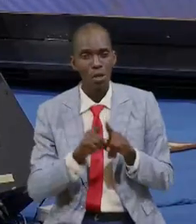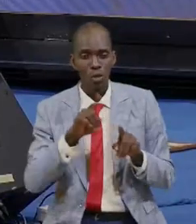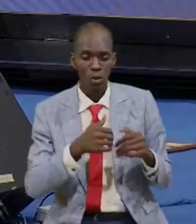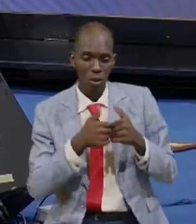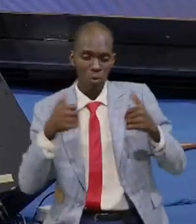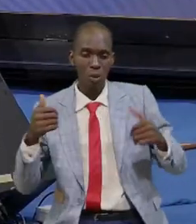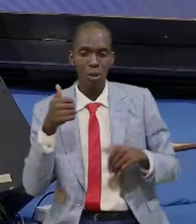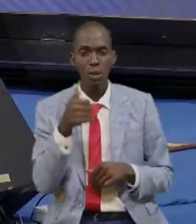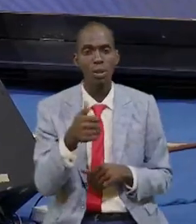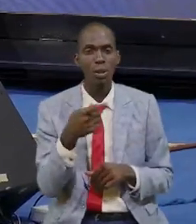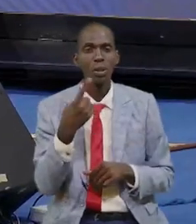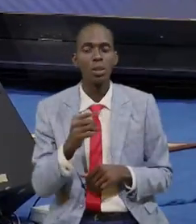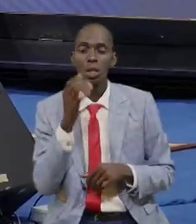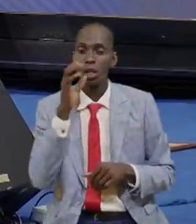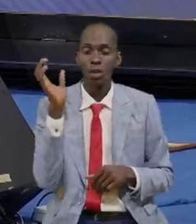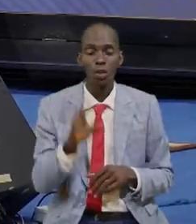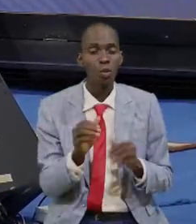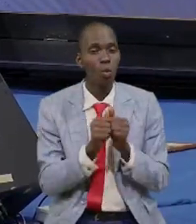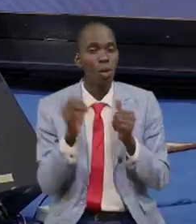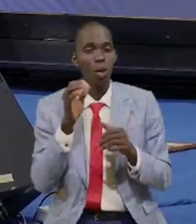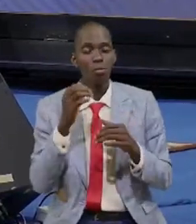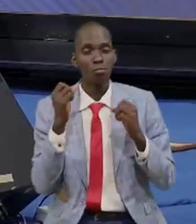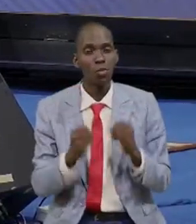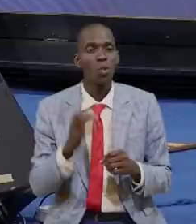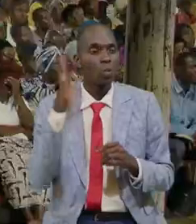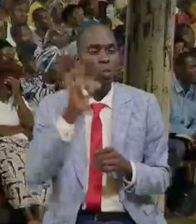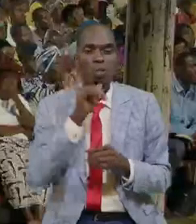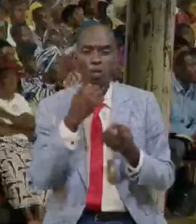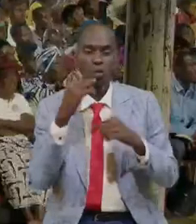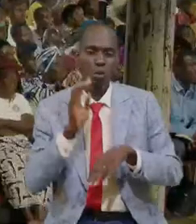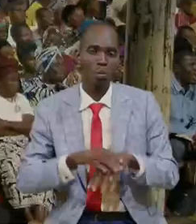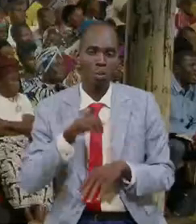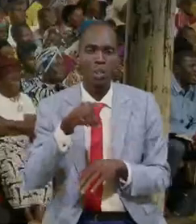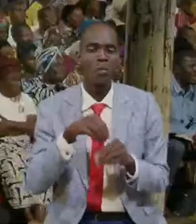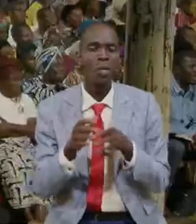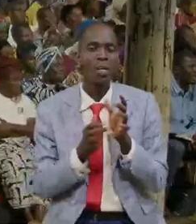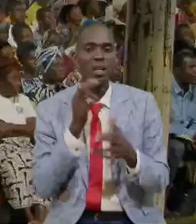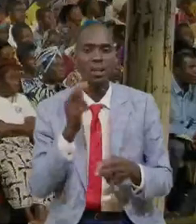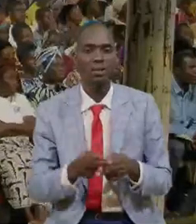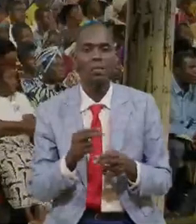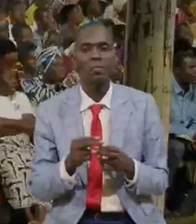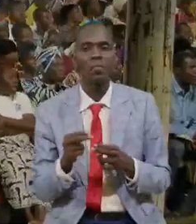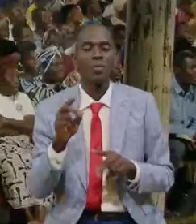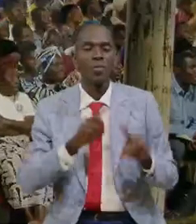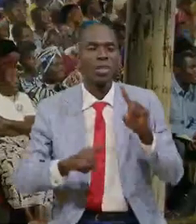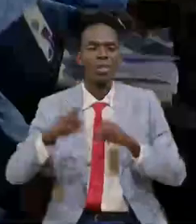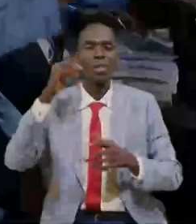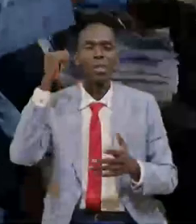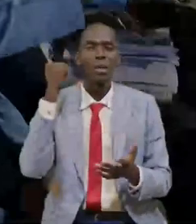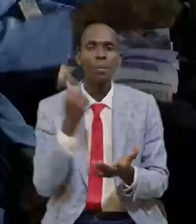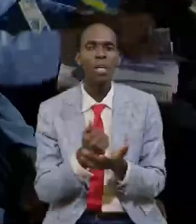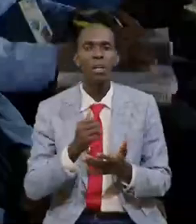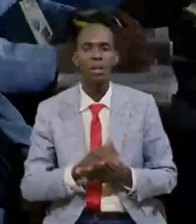de cela, la malédiction sans cause n'aura pas d'effet sur vous. Amen.